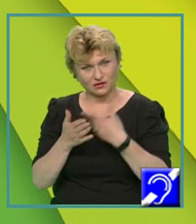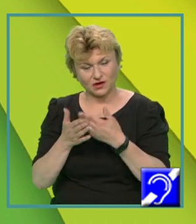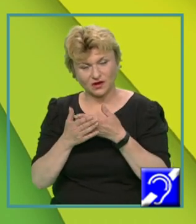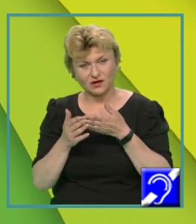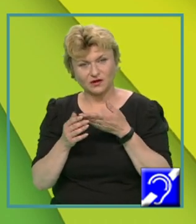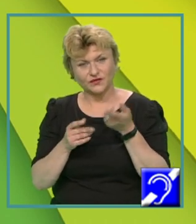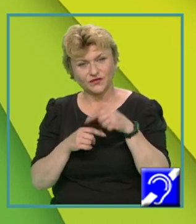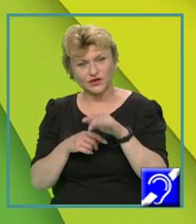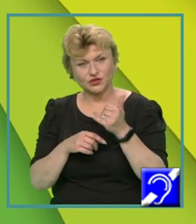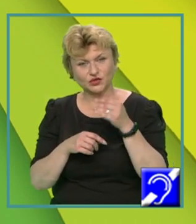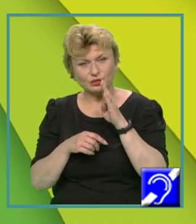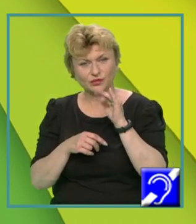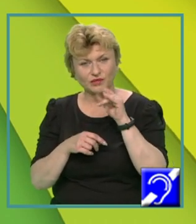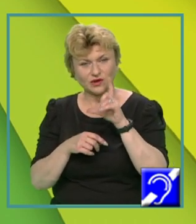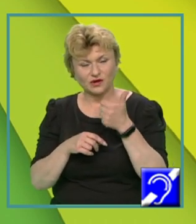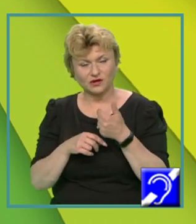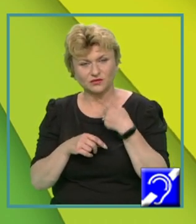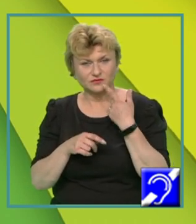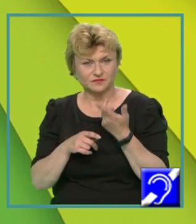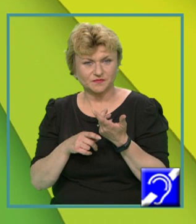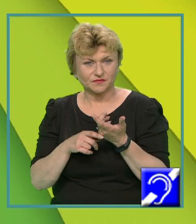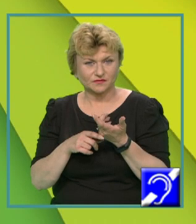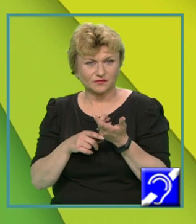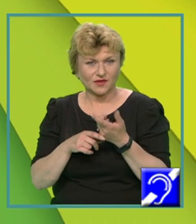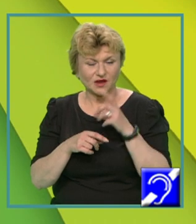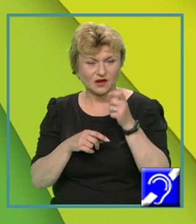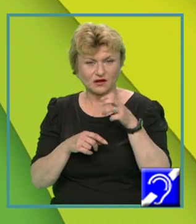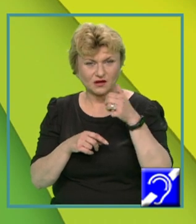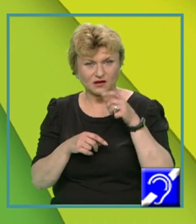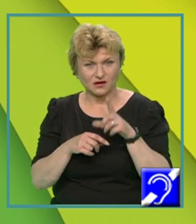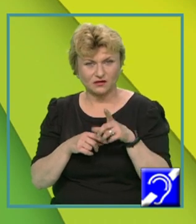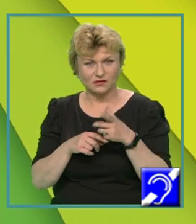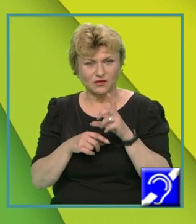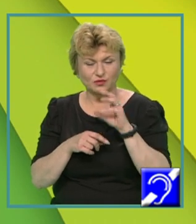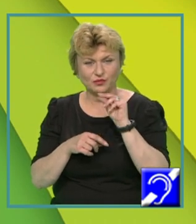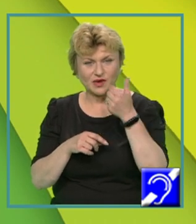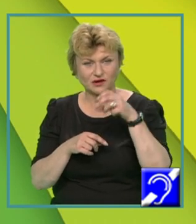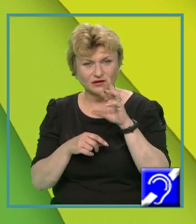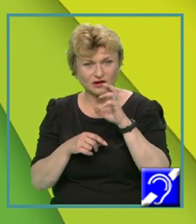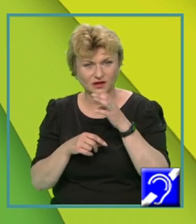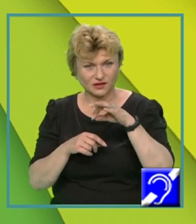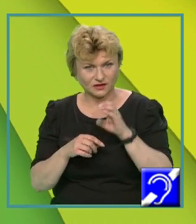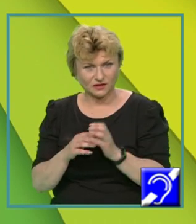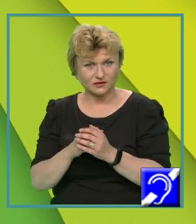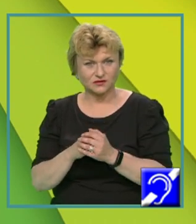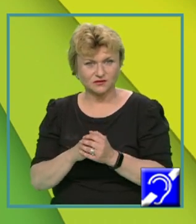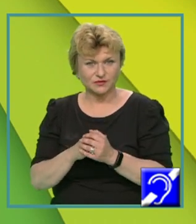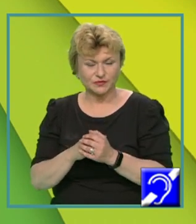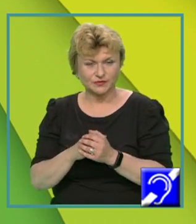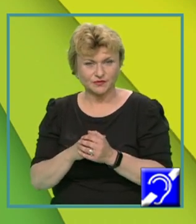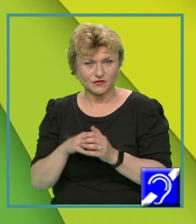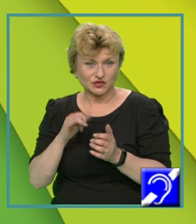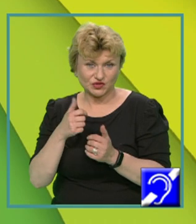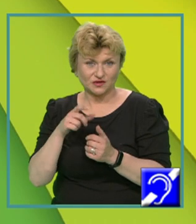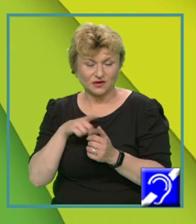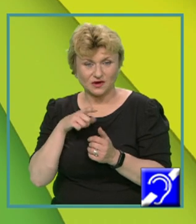canalul coledoc, se deschid în același orificiu, da, canalul coledoc cu canalul pancreatic principal. Deci partea exocrină a pancreasului secretă